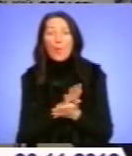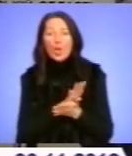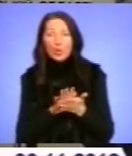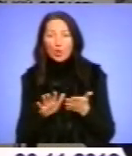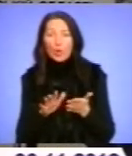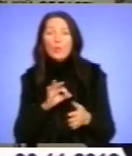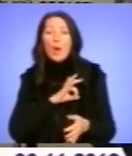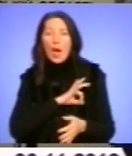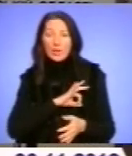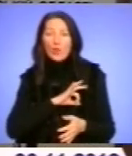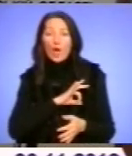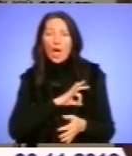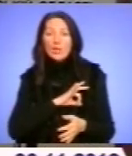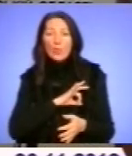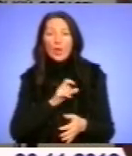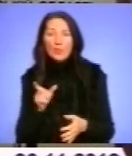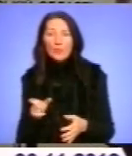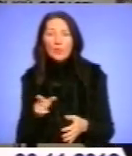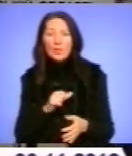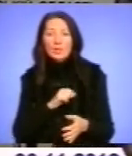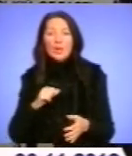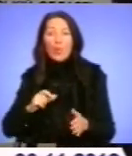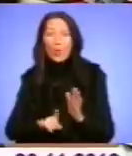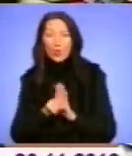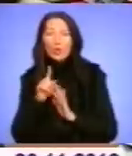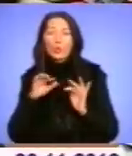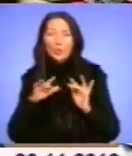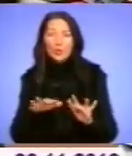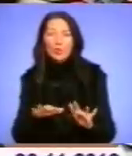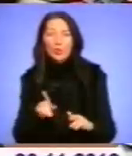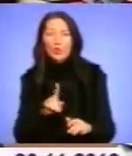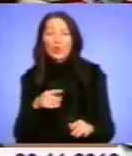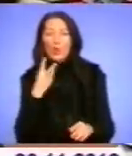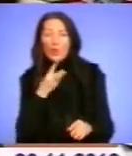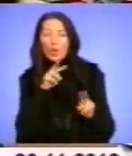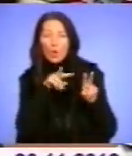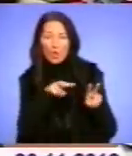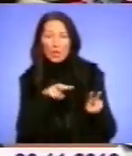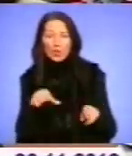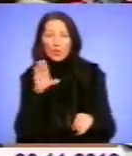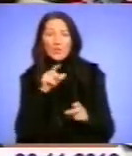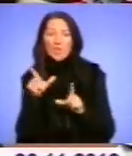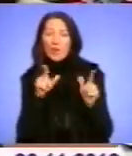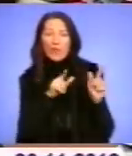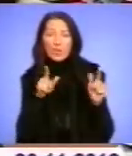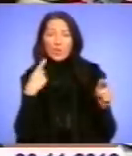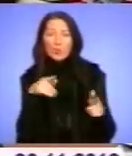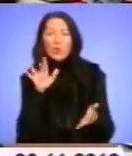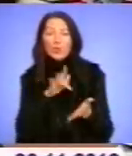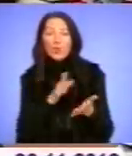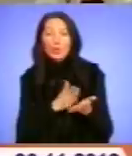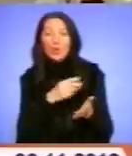безкоштовними адвокатами з самого початку процесу. Щодо відеонагляду, то на всіх виїздах з обласного центру є